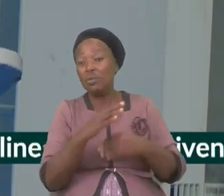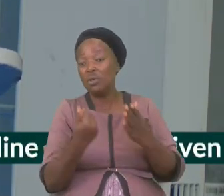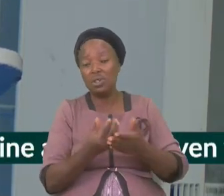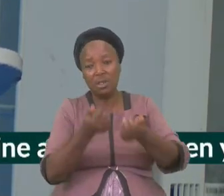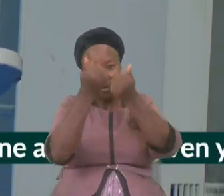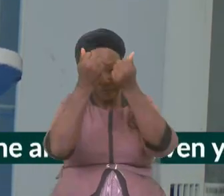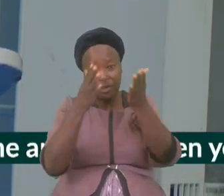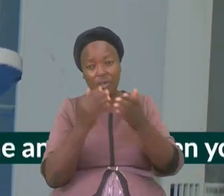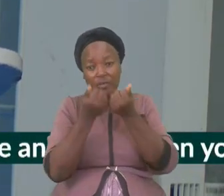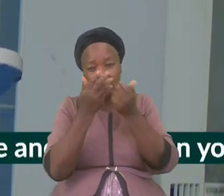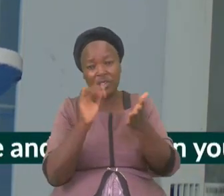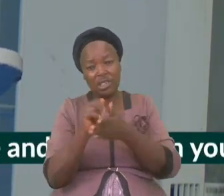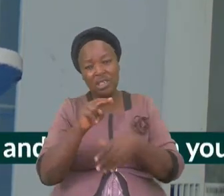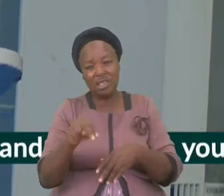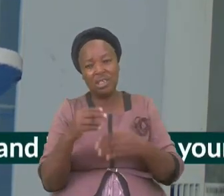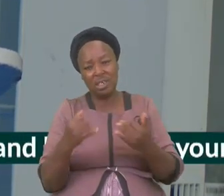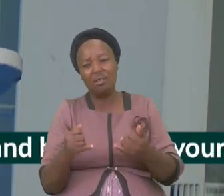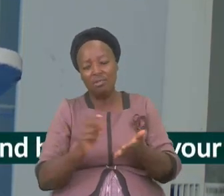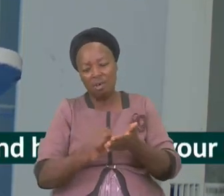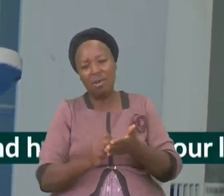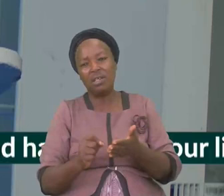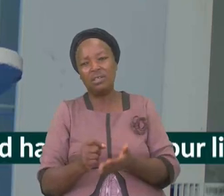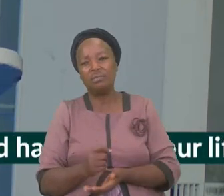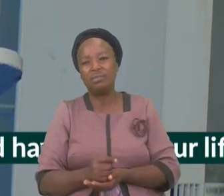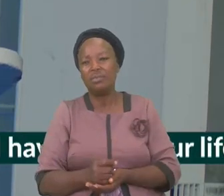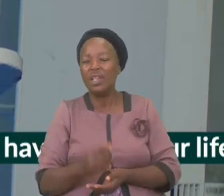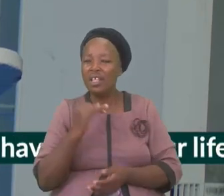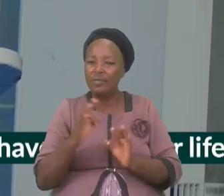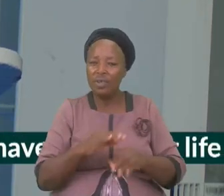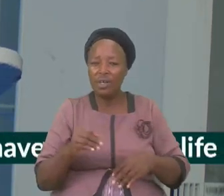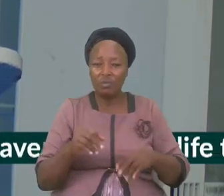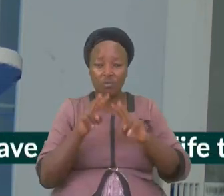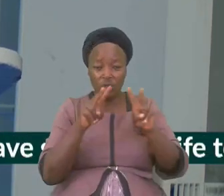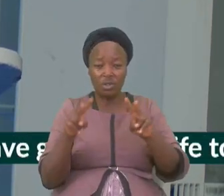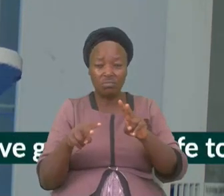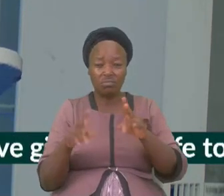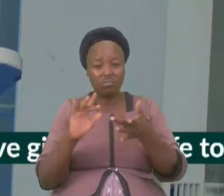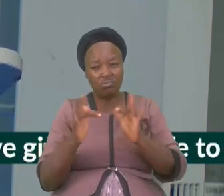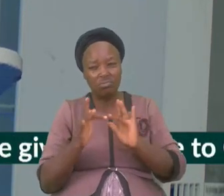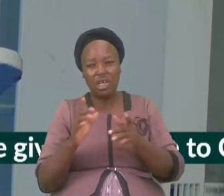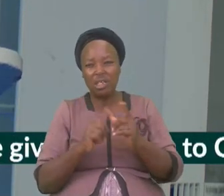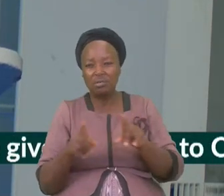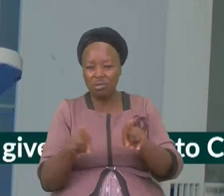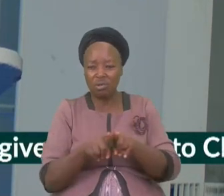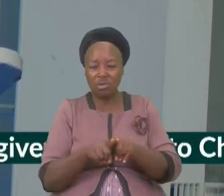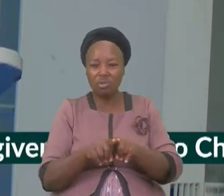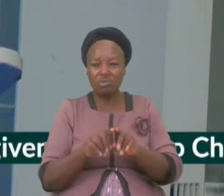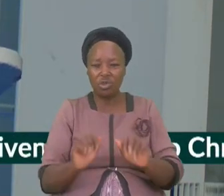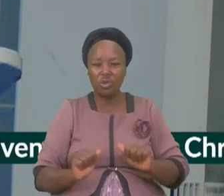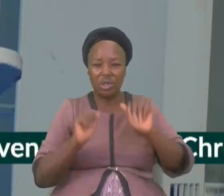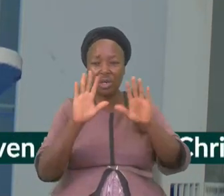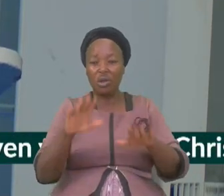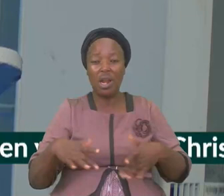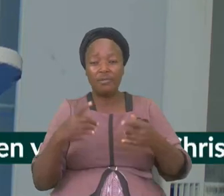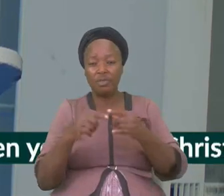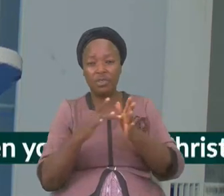Partout où nous sommes, dans toutes nos localités, n'importe où nous sommes, nous avons à nous